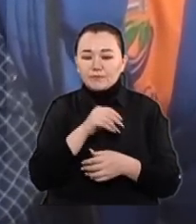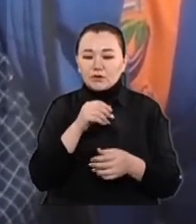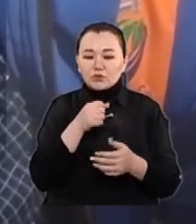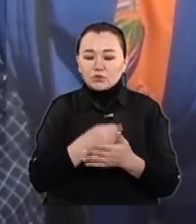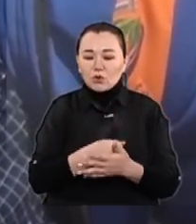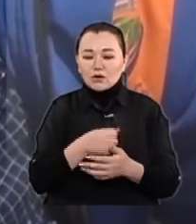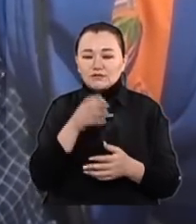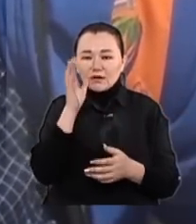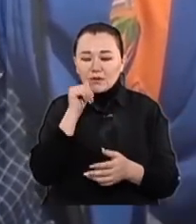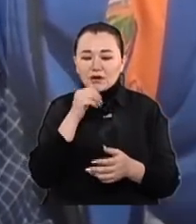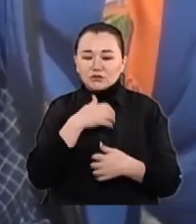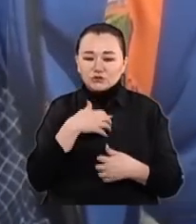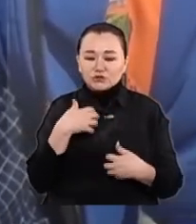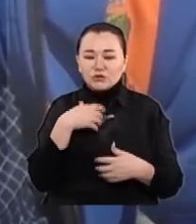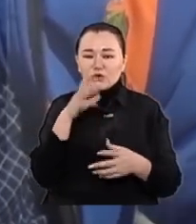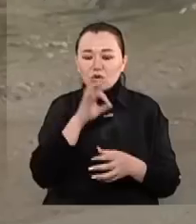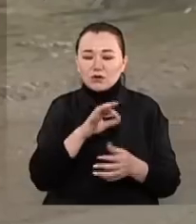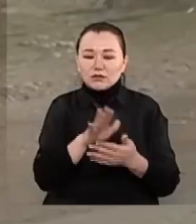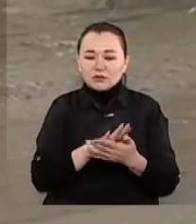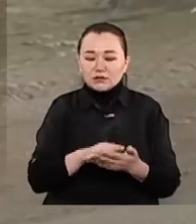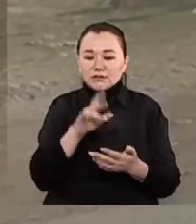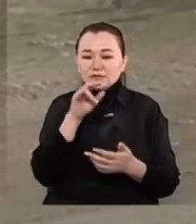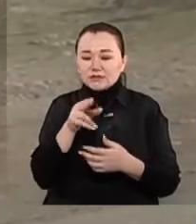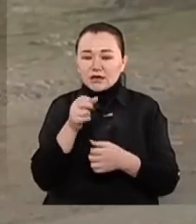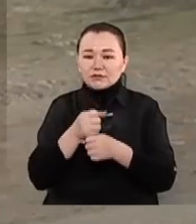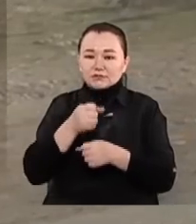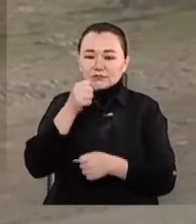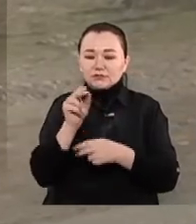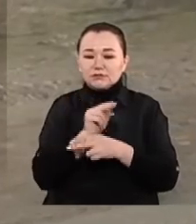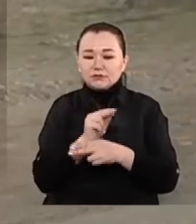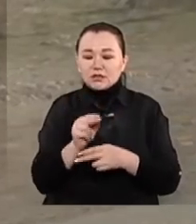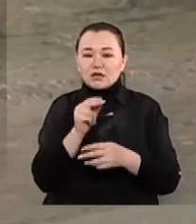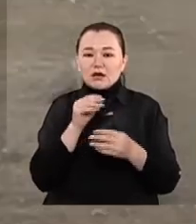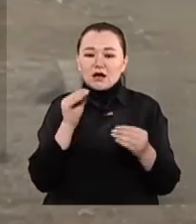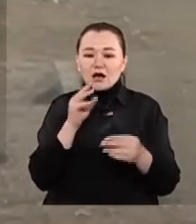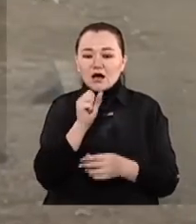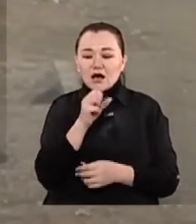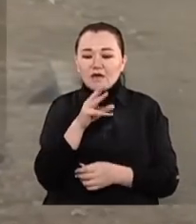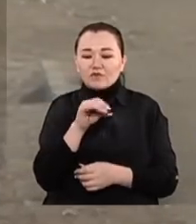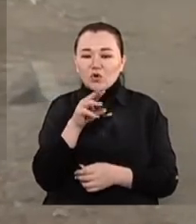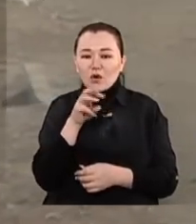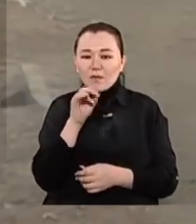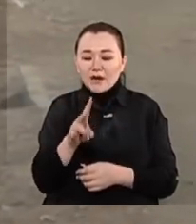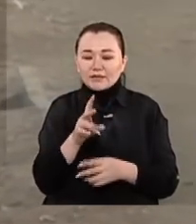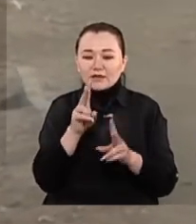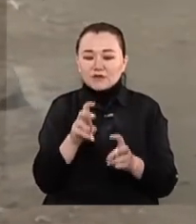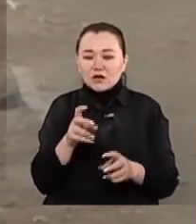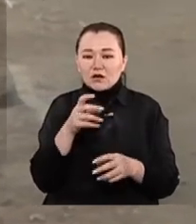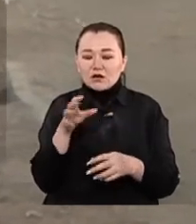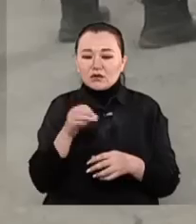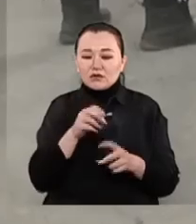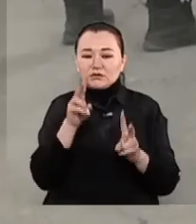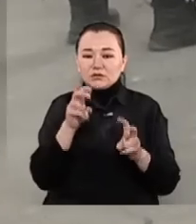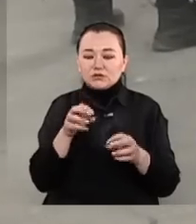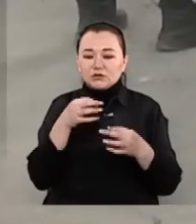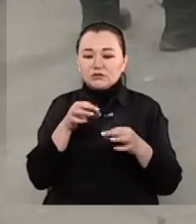тазалаймыз. Жол белгілерін жөндейміз. Ел аузында автобан аталған күре жол күтімі кетіп, осылай азаптыбан